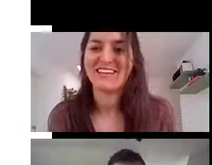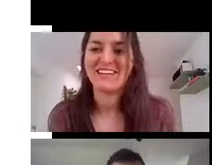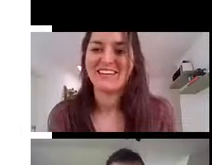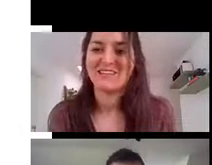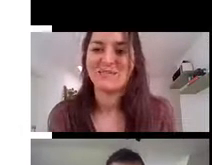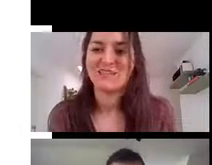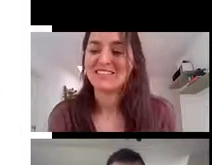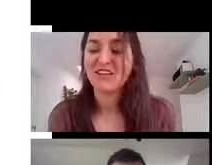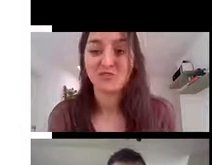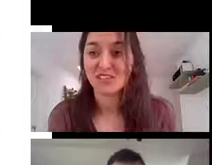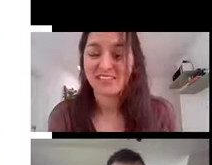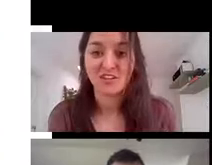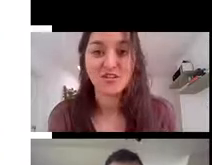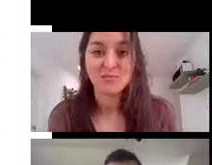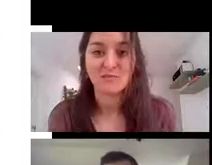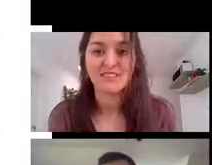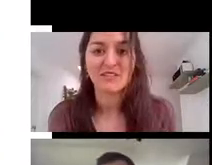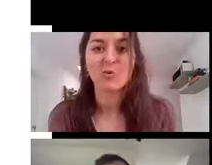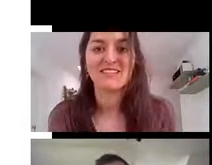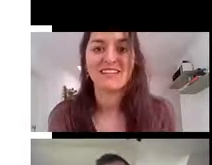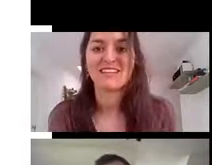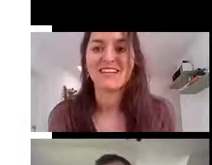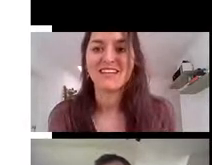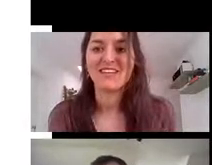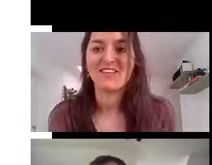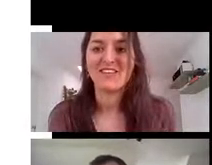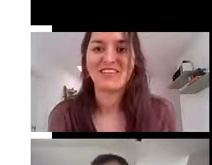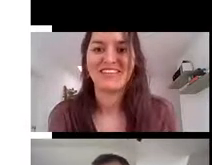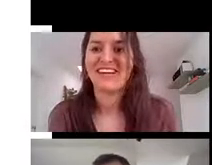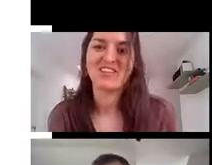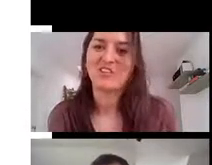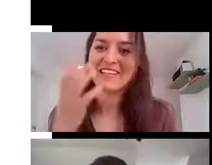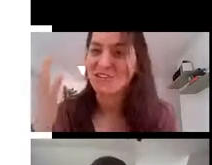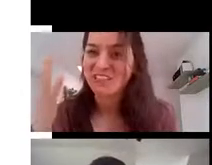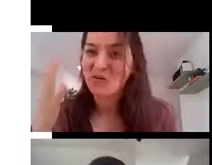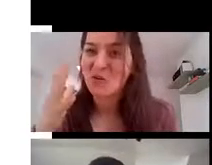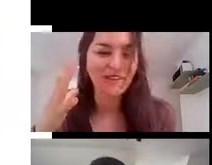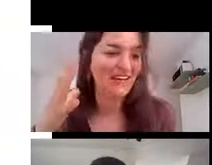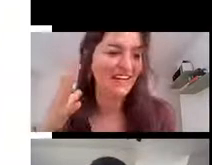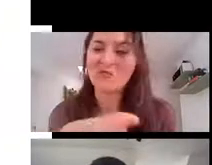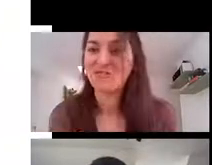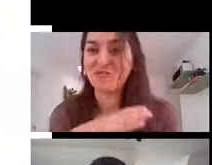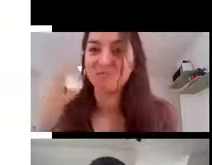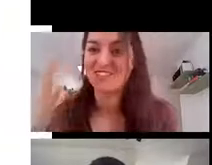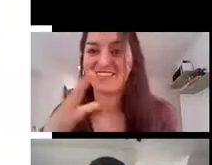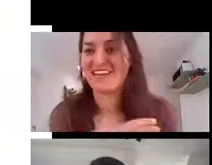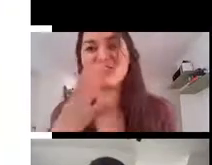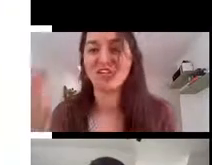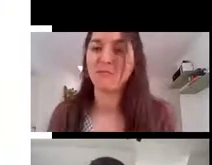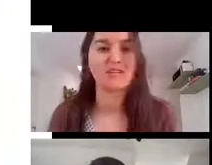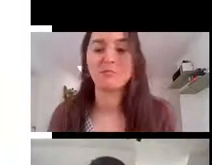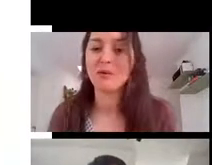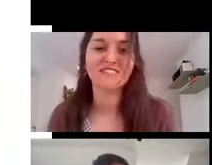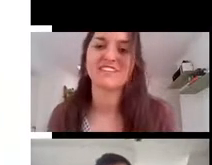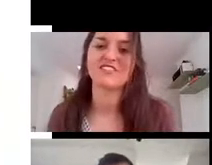steken. Stel je voor dat daar dan een besmetting optreedt, dan kan je werking gewoon niet opengaan of moet je